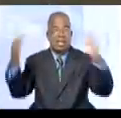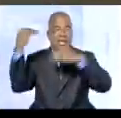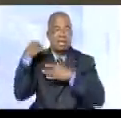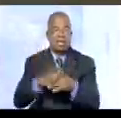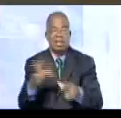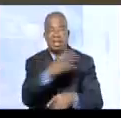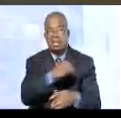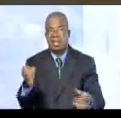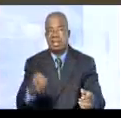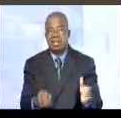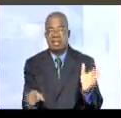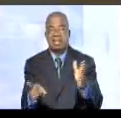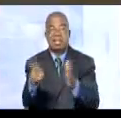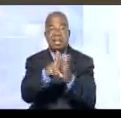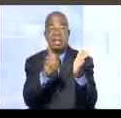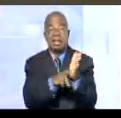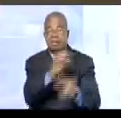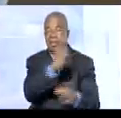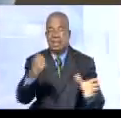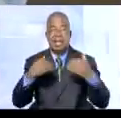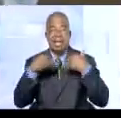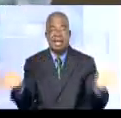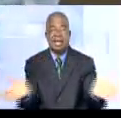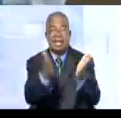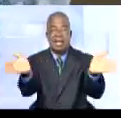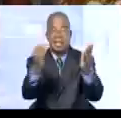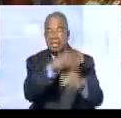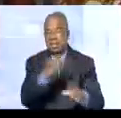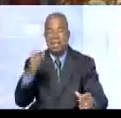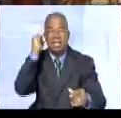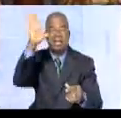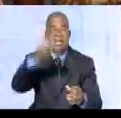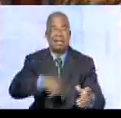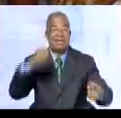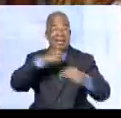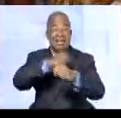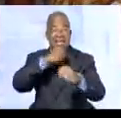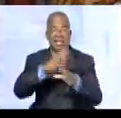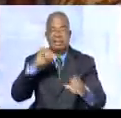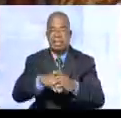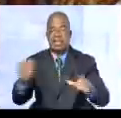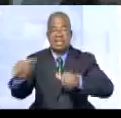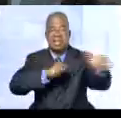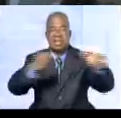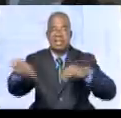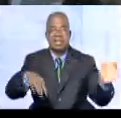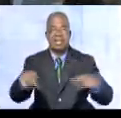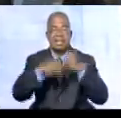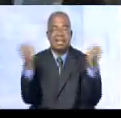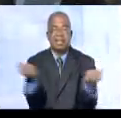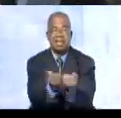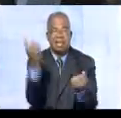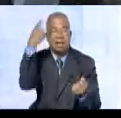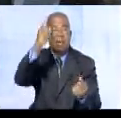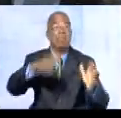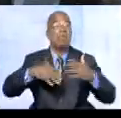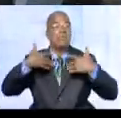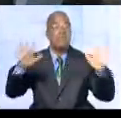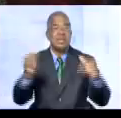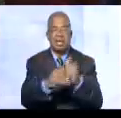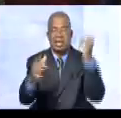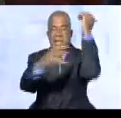Awa Koulibaly, a exhorté les femmes à réellement s'impliquer dans les activités de la mutuelle afin de sortir définitivement de la